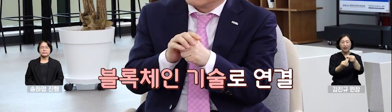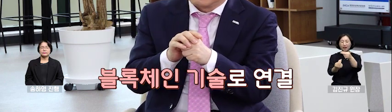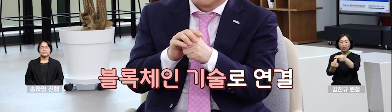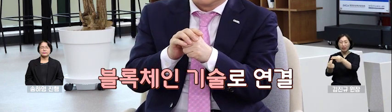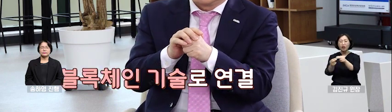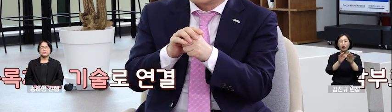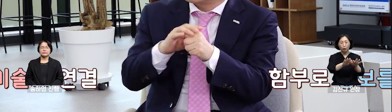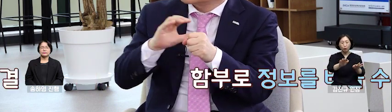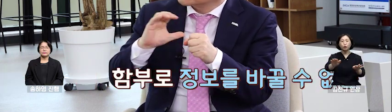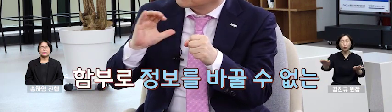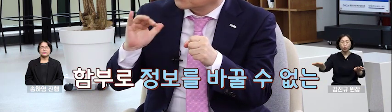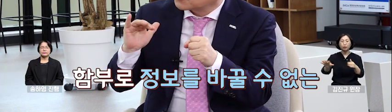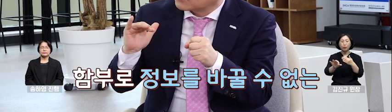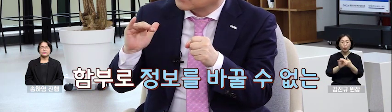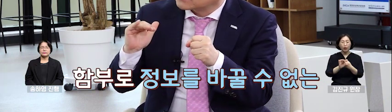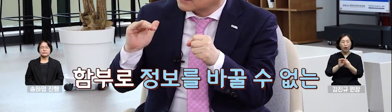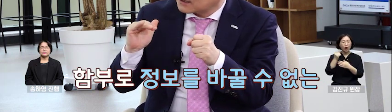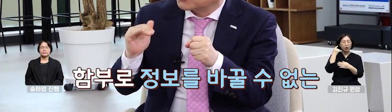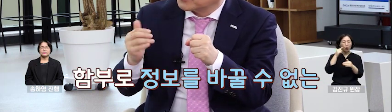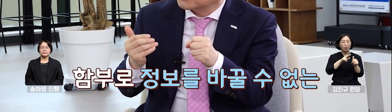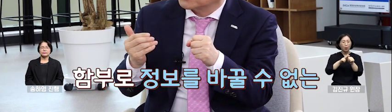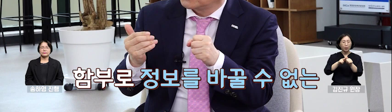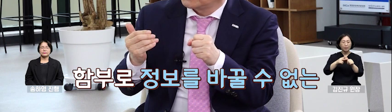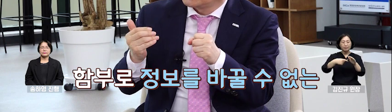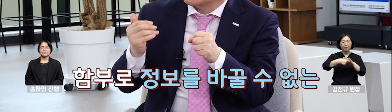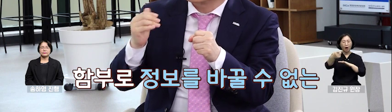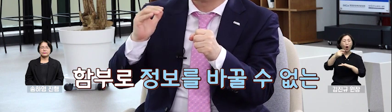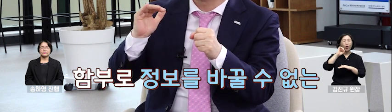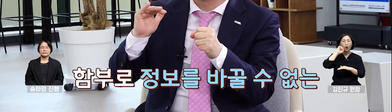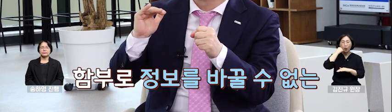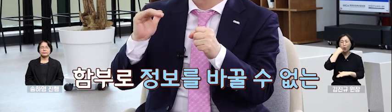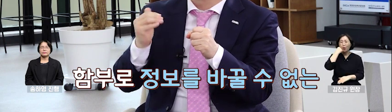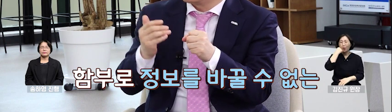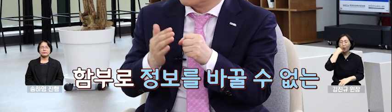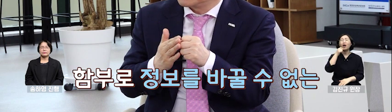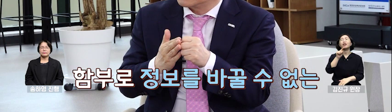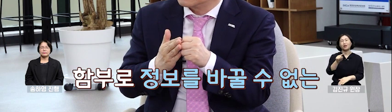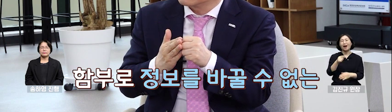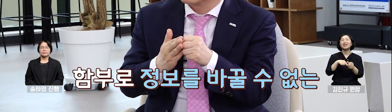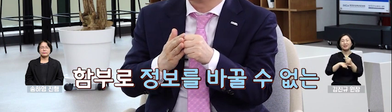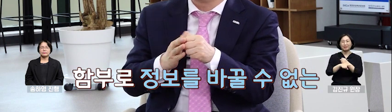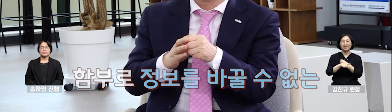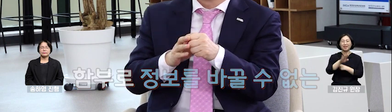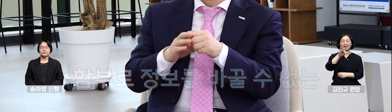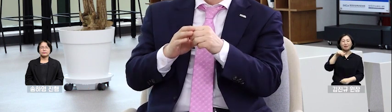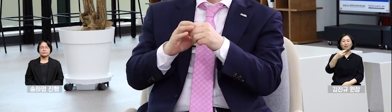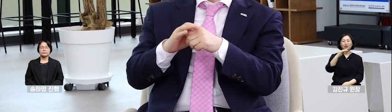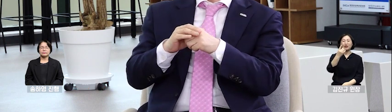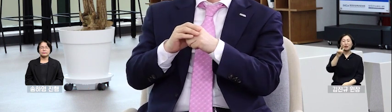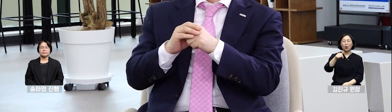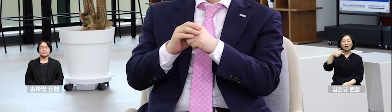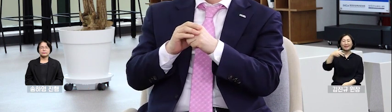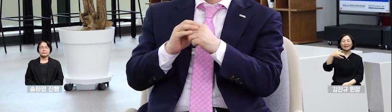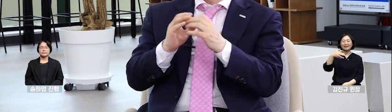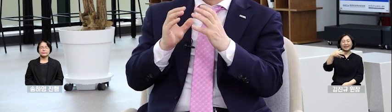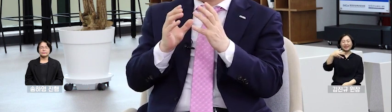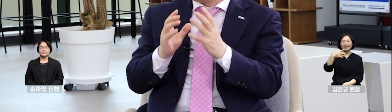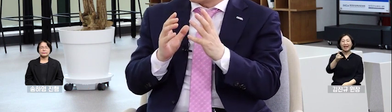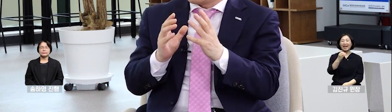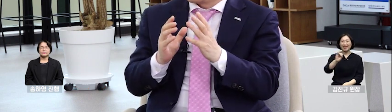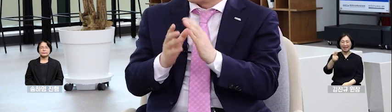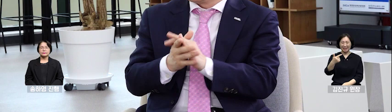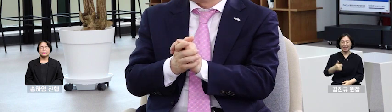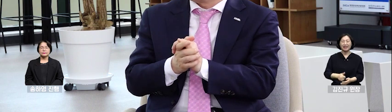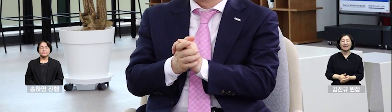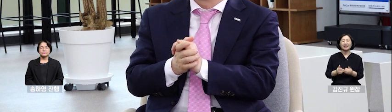본다면 함부로 정보를 바꾸기가 상당히 어렵겠죠 그러니까 쉽게 그런 개념입니다 그러다 보니 저희가 아 정보